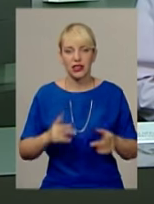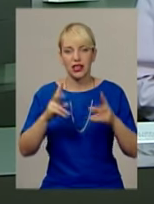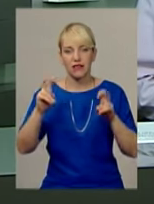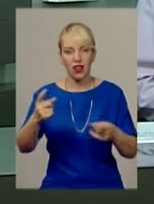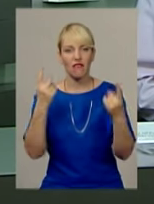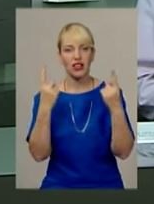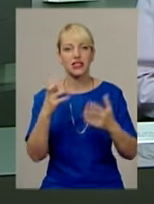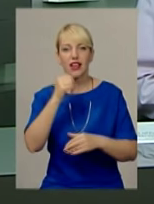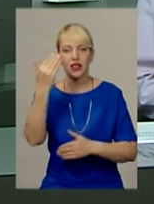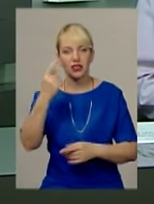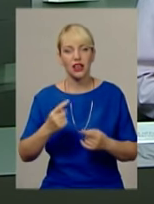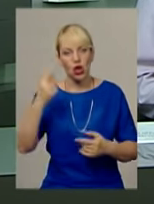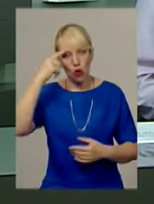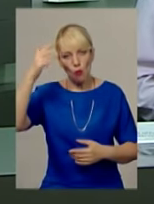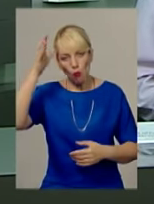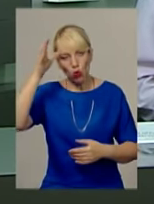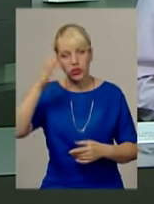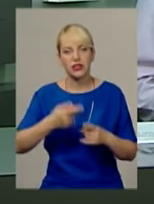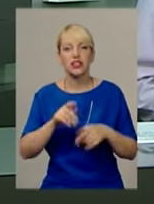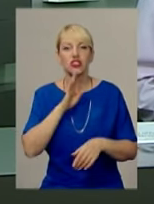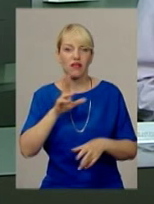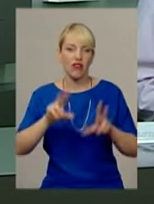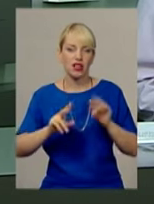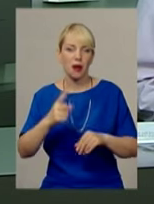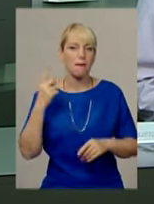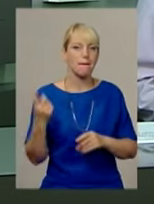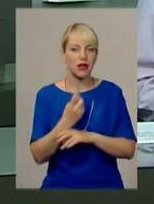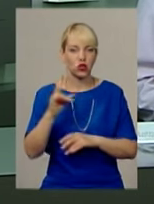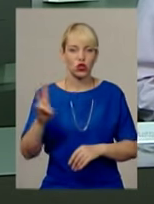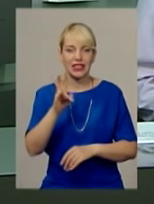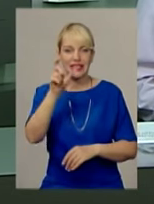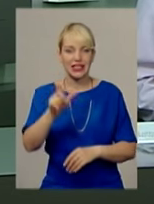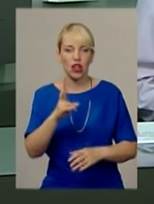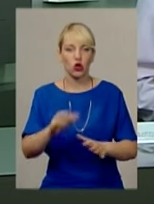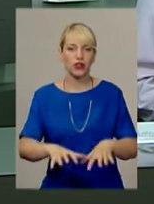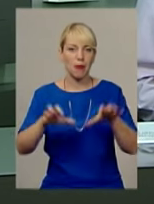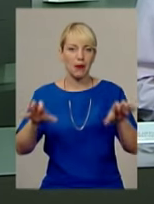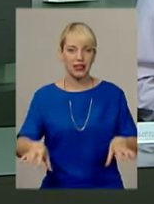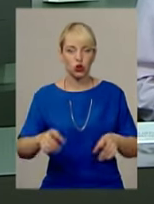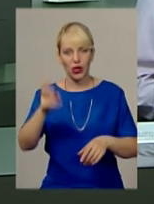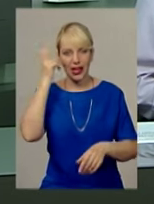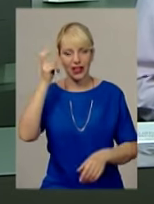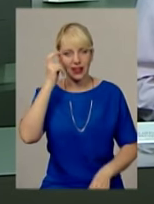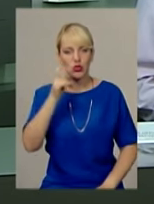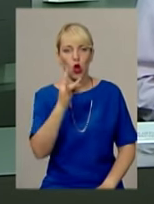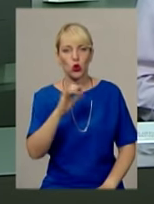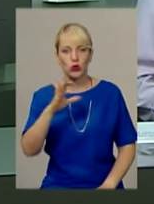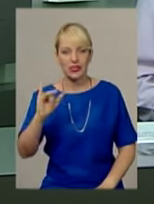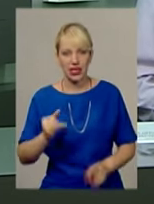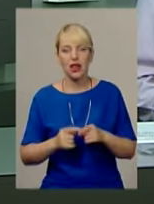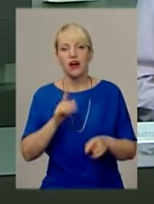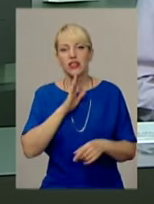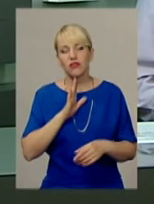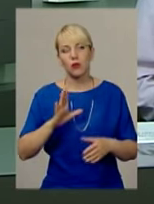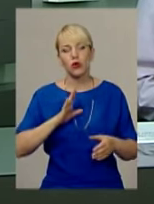її далекоглядність і мудрість. Княгиня вважається першою християнкою на великокняжому престолі Київської Русі. На думку істориків,